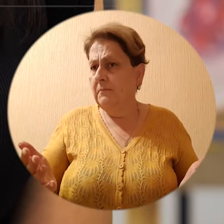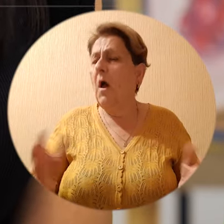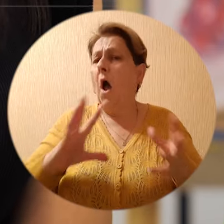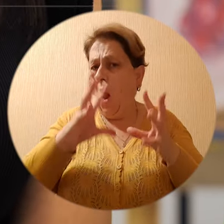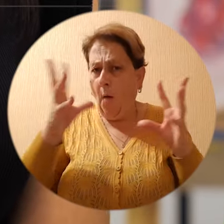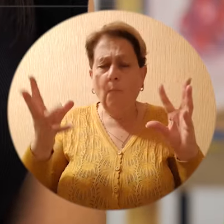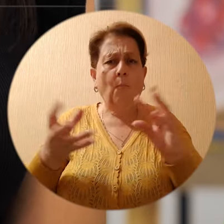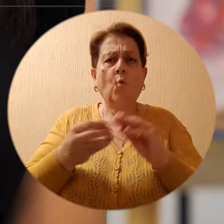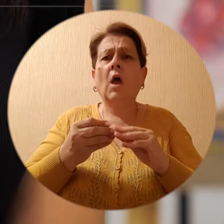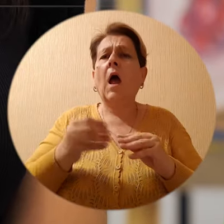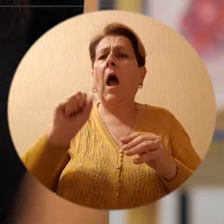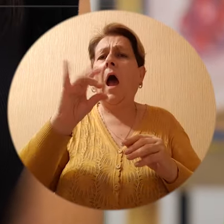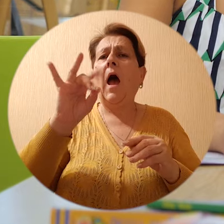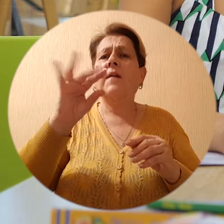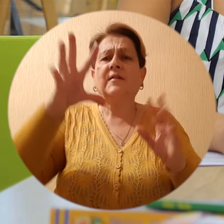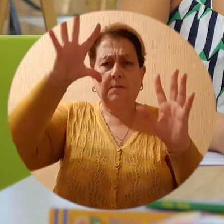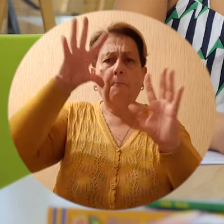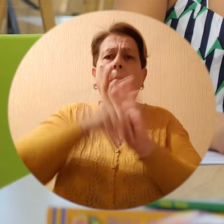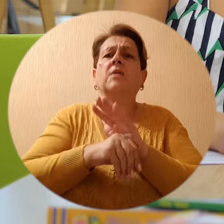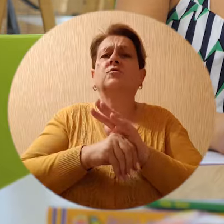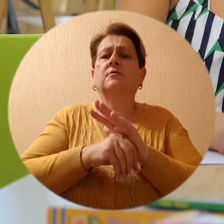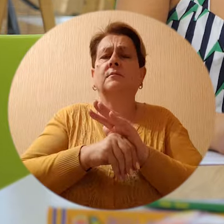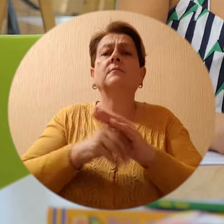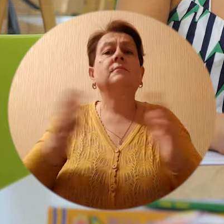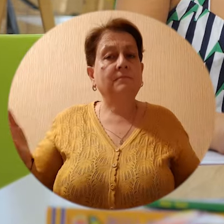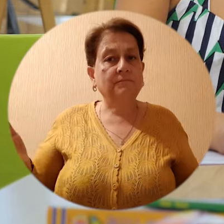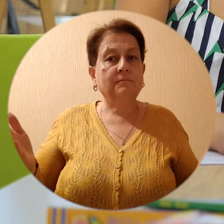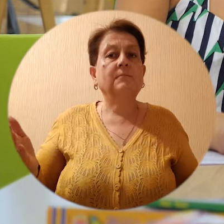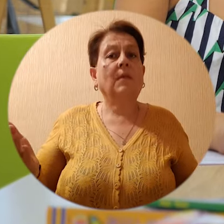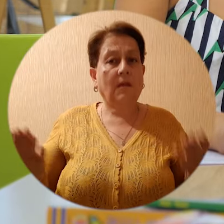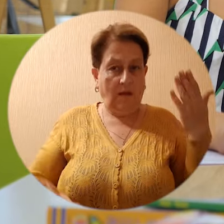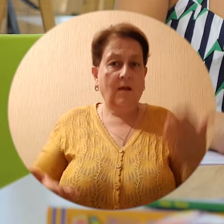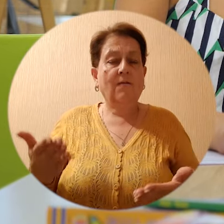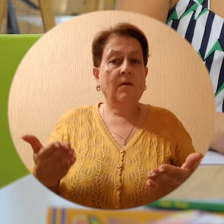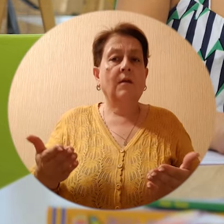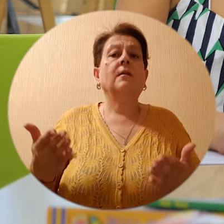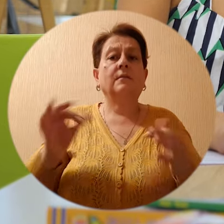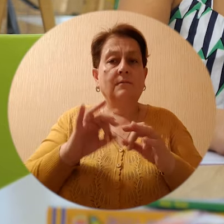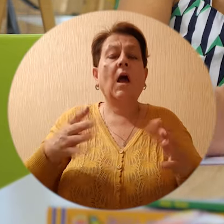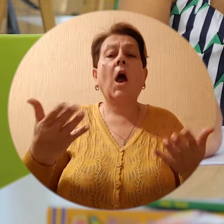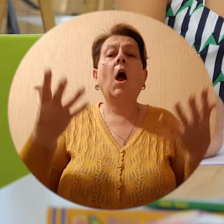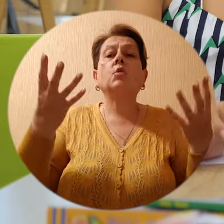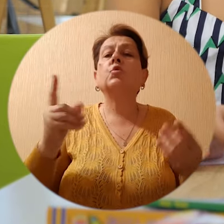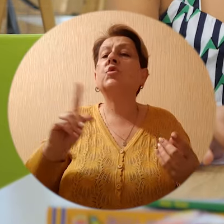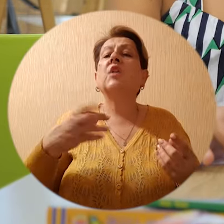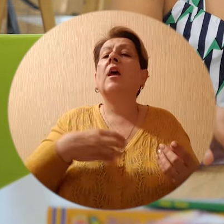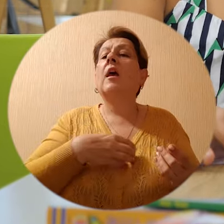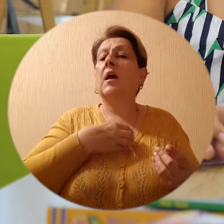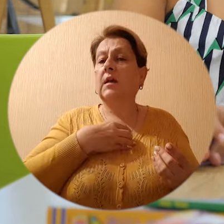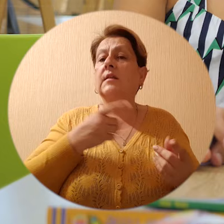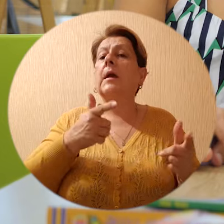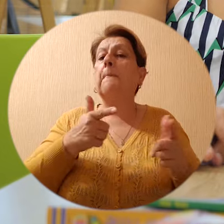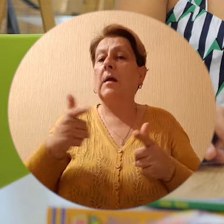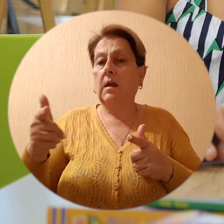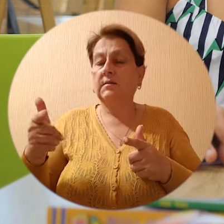ես, ամբողջությամբ արվեստի մեջ է Նելին։ Դե ի՞նչ, երևի ներկայացնենք, թե այսօր մենք ինչ հեքիաթ